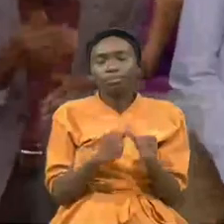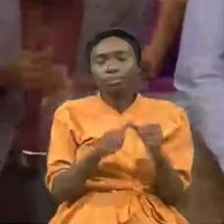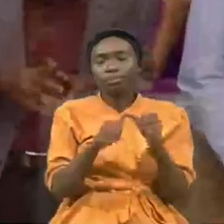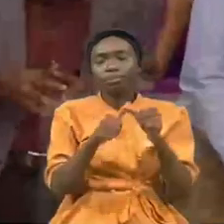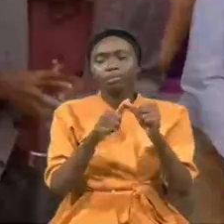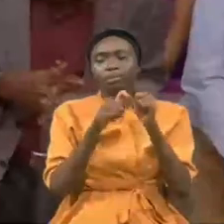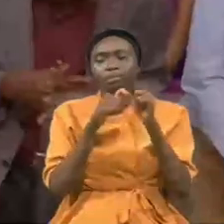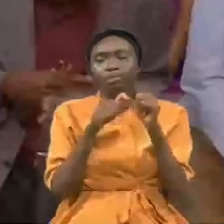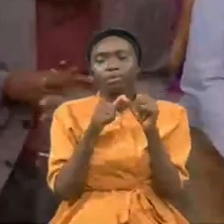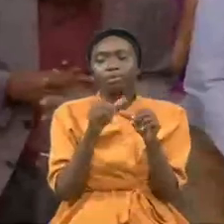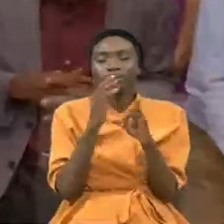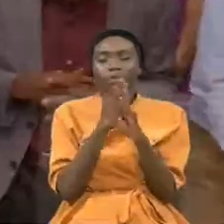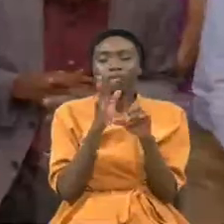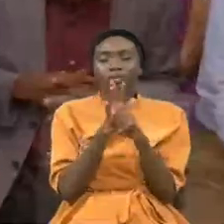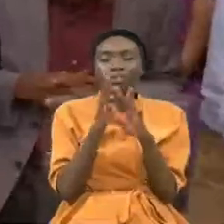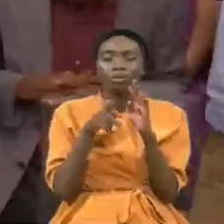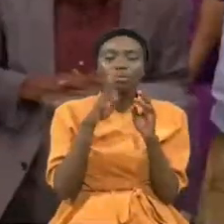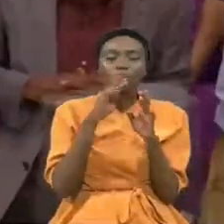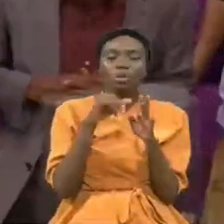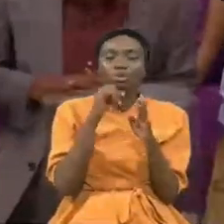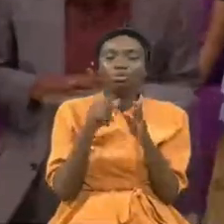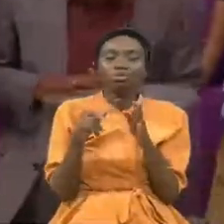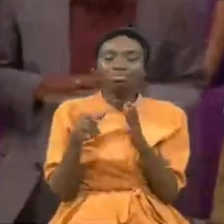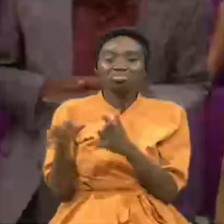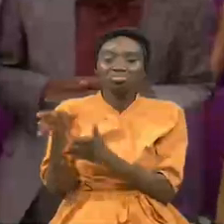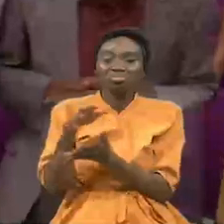La fidélité sincère.